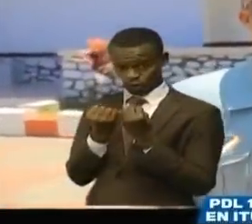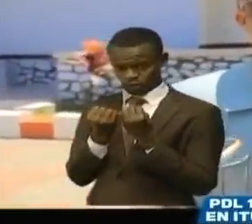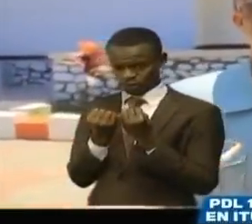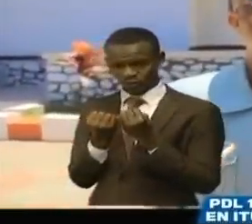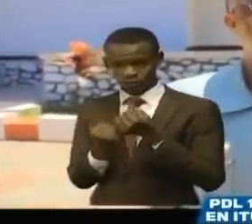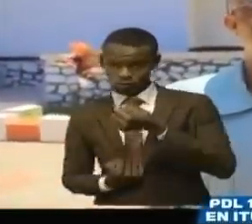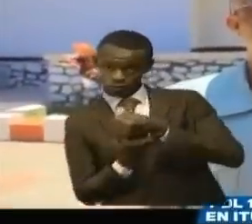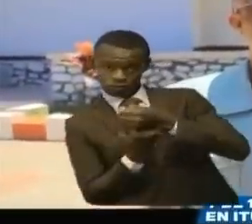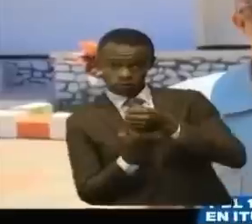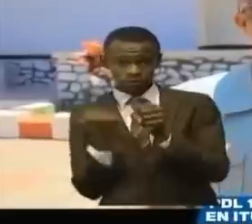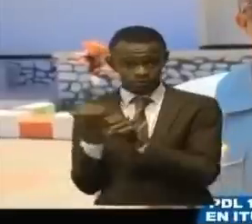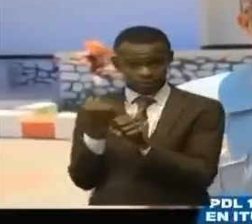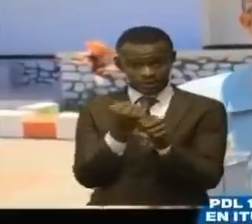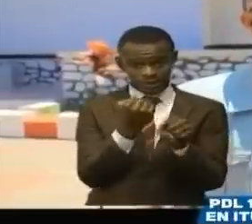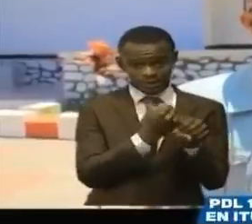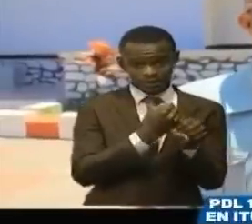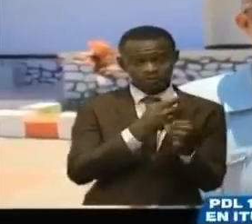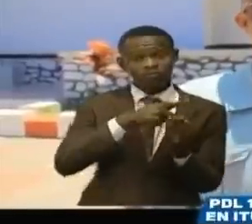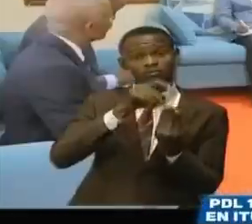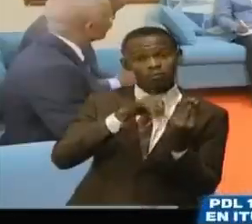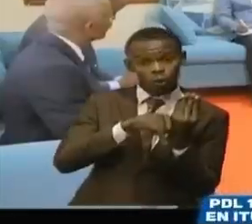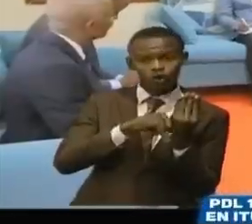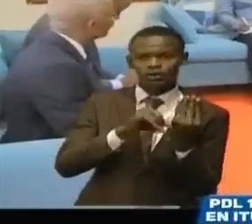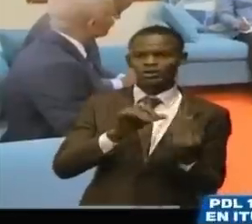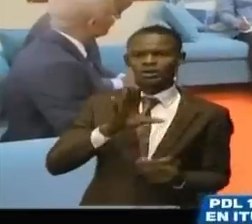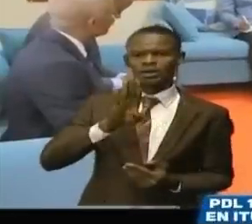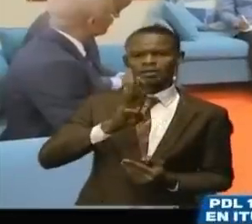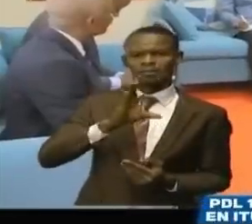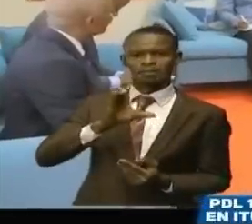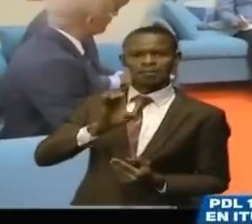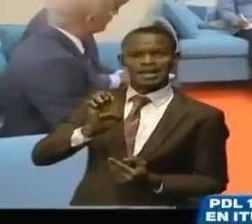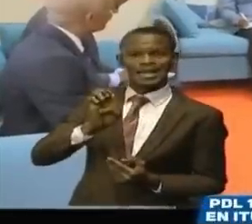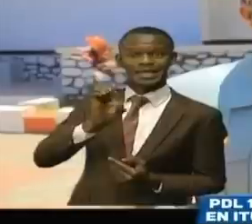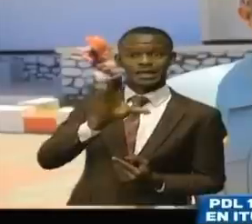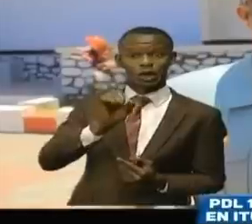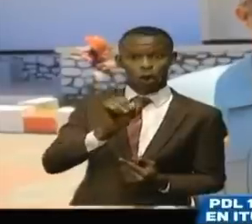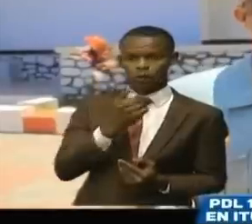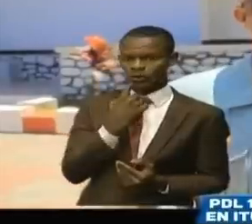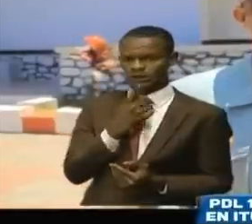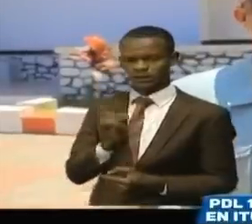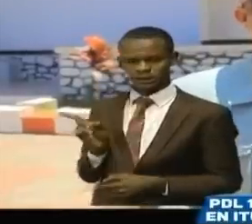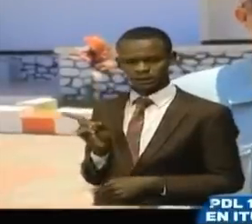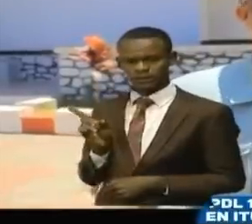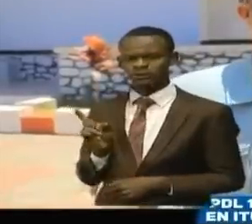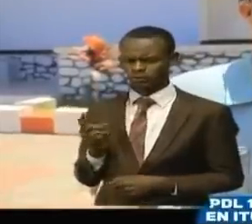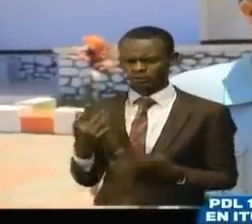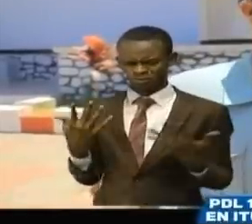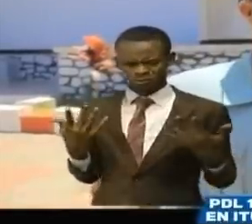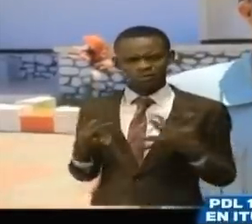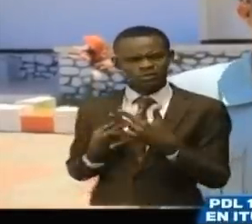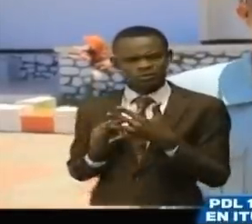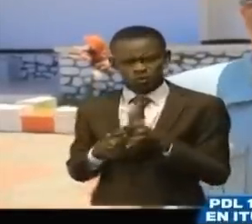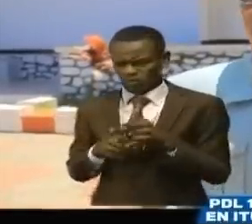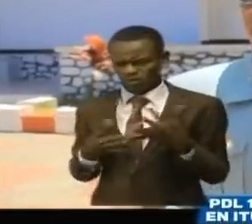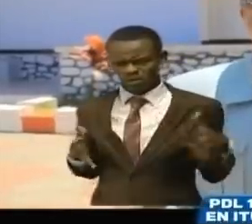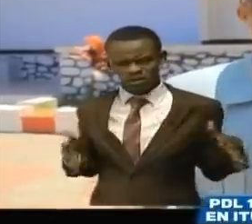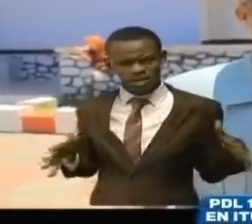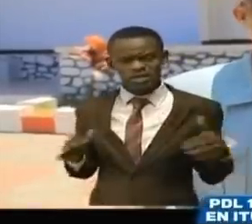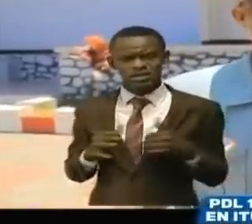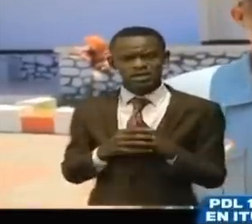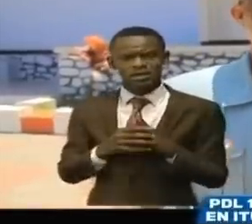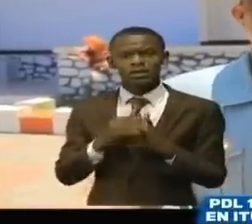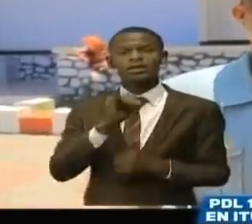à Irumu et Mambasa. Et nous sommes venus informer l'autorité de la réception